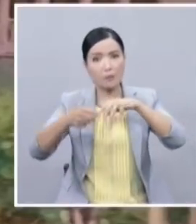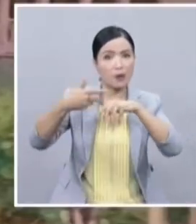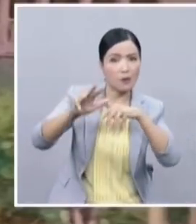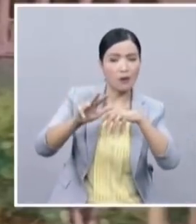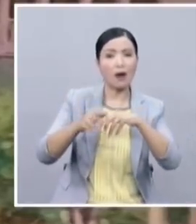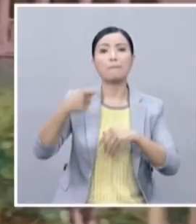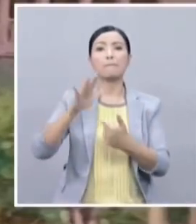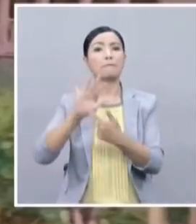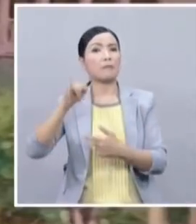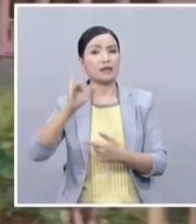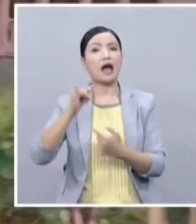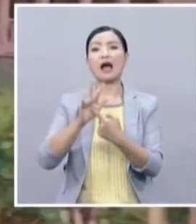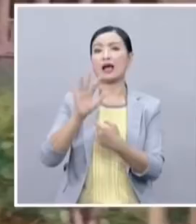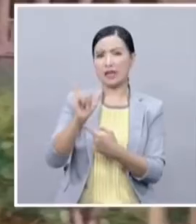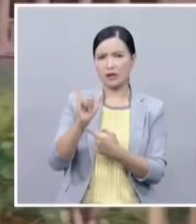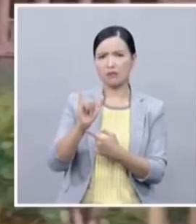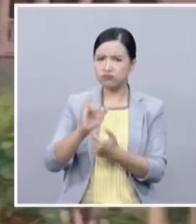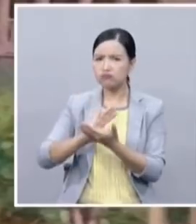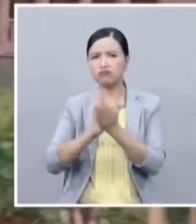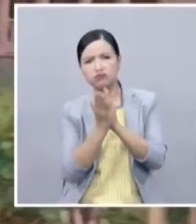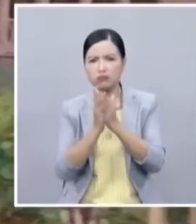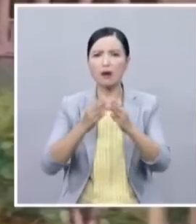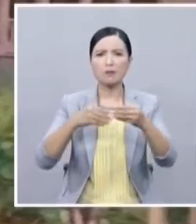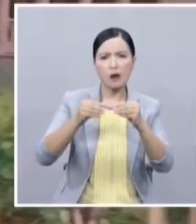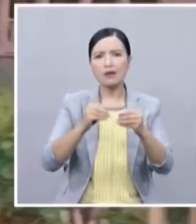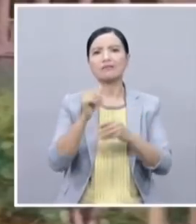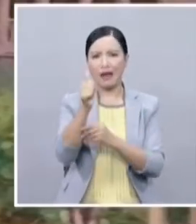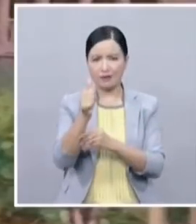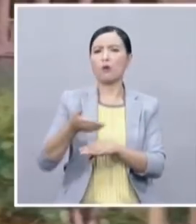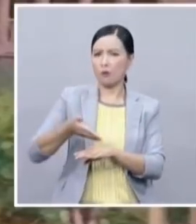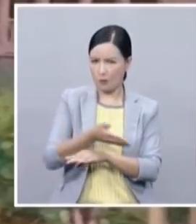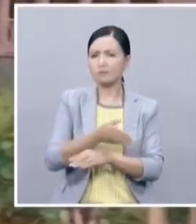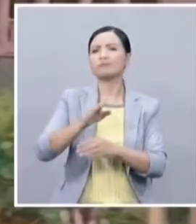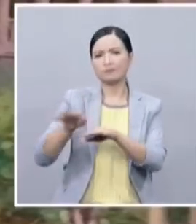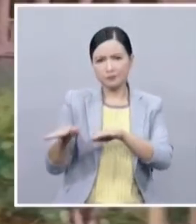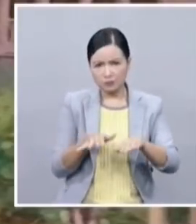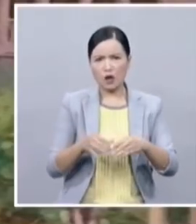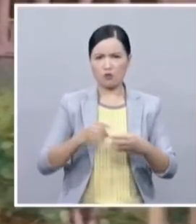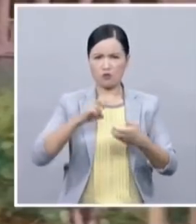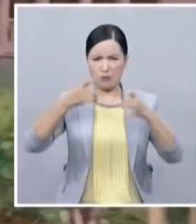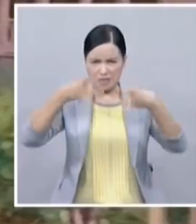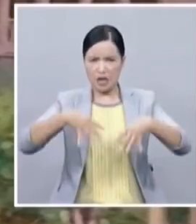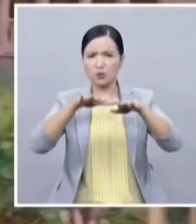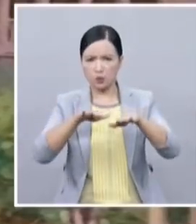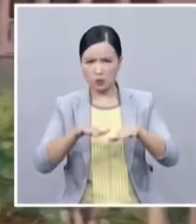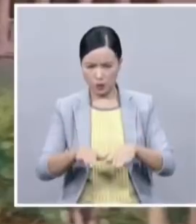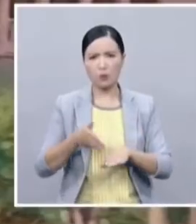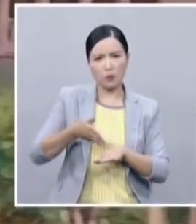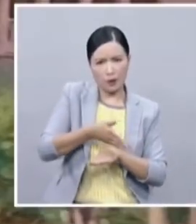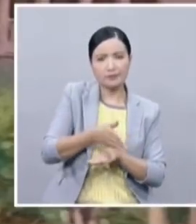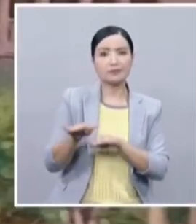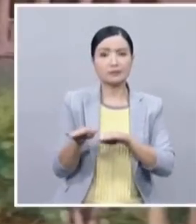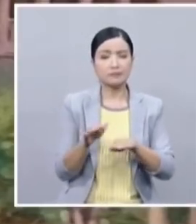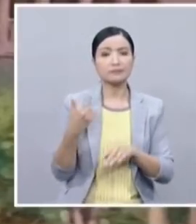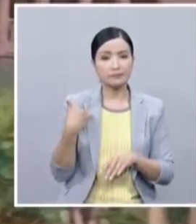ต่างๆที่เปลี่ยนแปลงไปนะครับเราต้องมีการเตรียมมาตรการลดความเสี่ยงในอนาคตไปด้วยหรือเหตุ